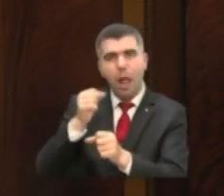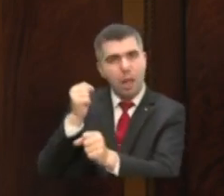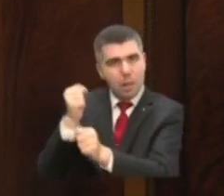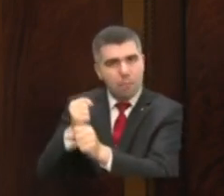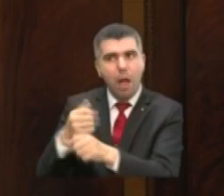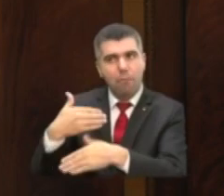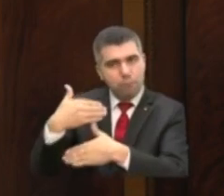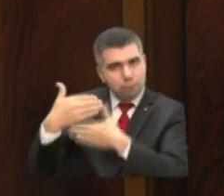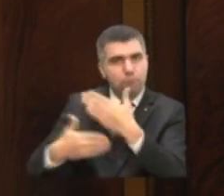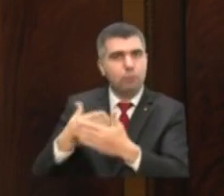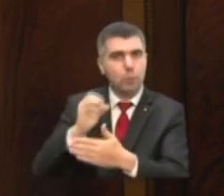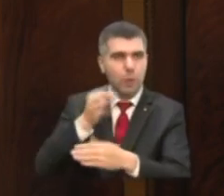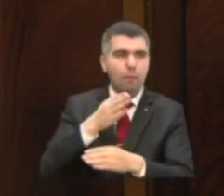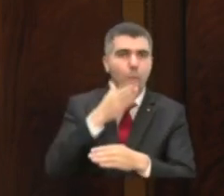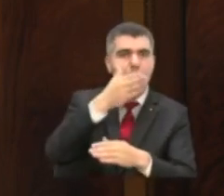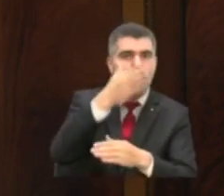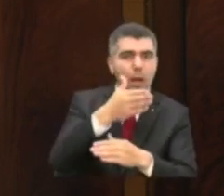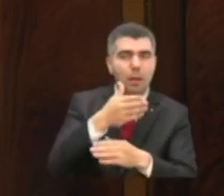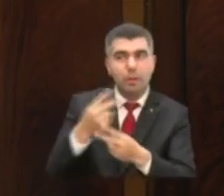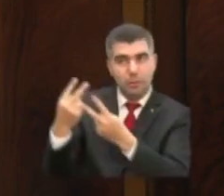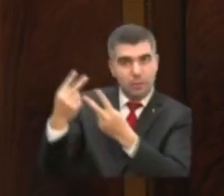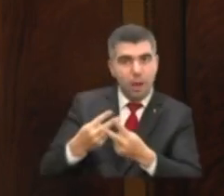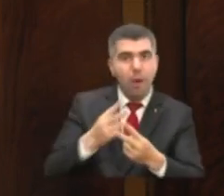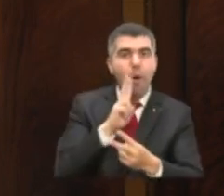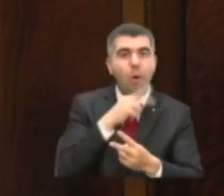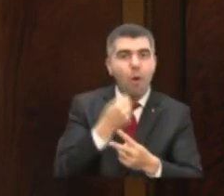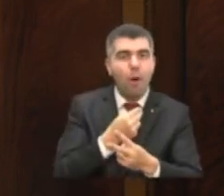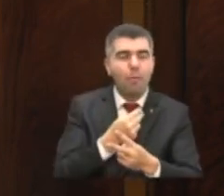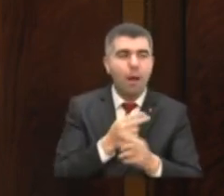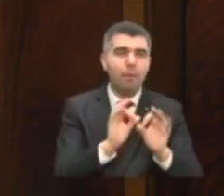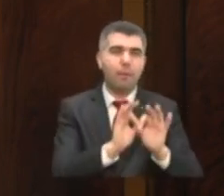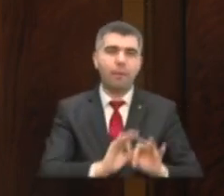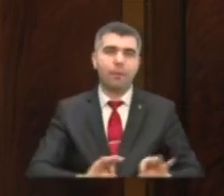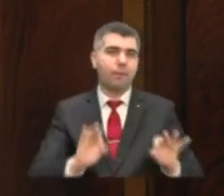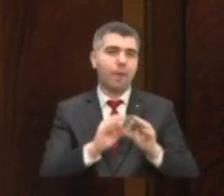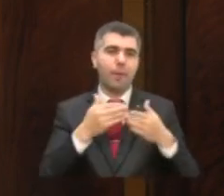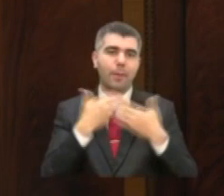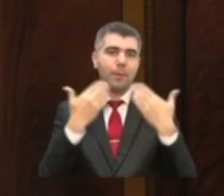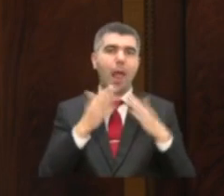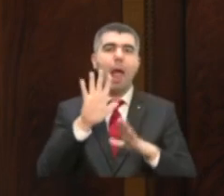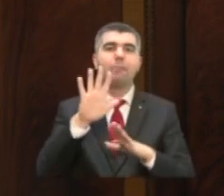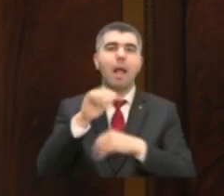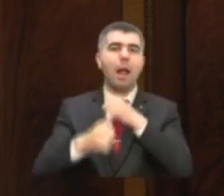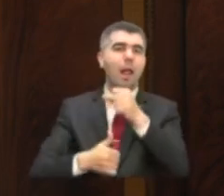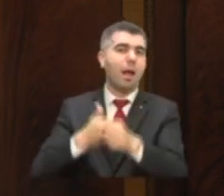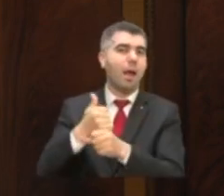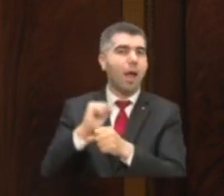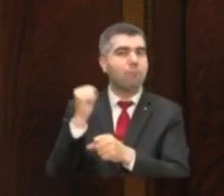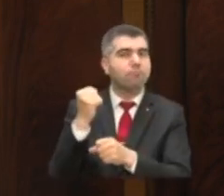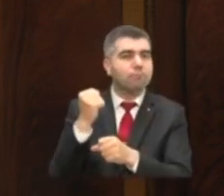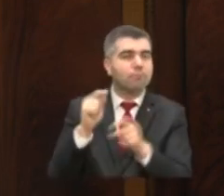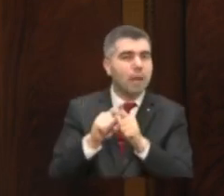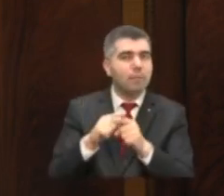يكون تراجع في أول تراجع في البرنامج الحكومي، وكتخرج 5 سنين بدون جدوى، وكنقولوا بأن